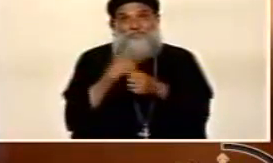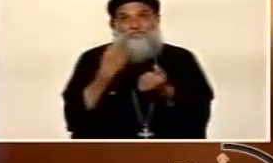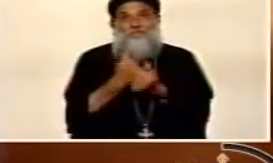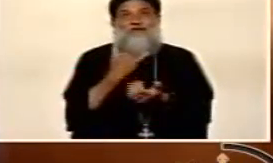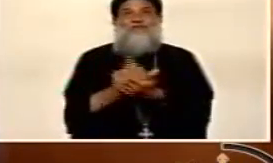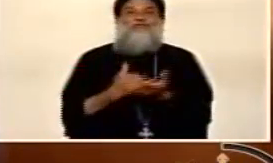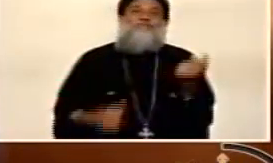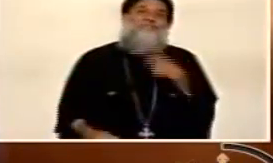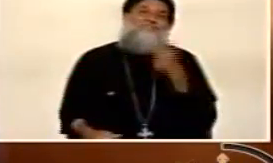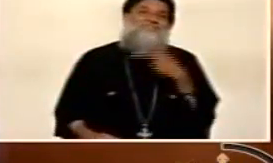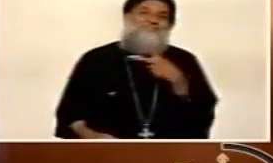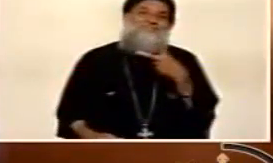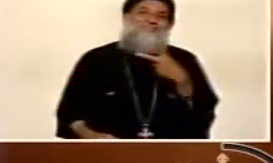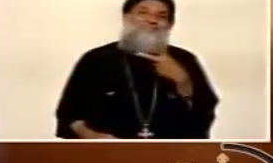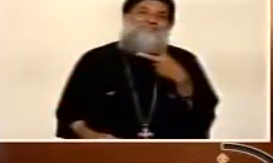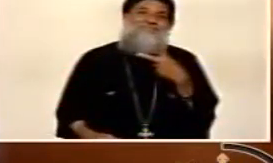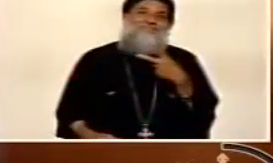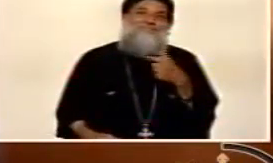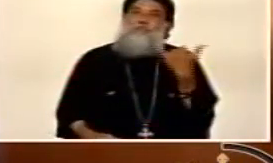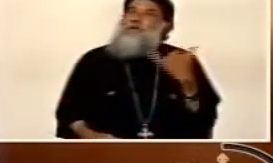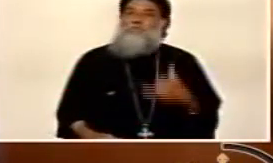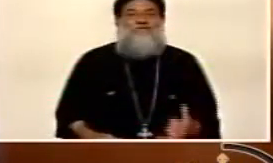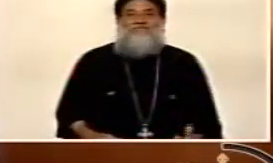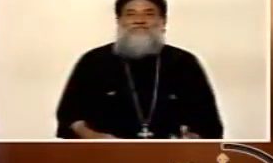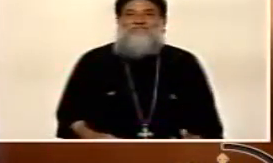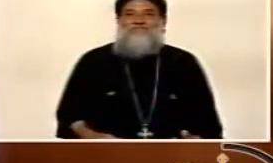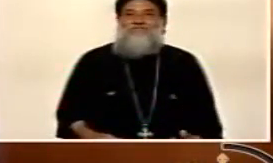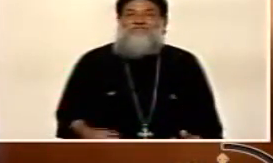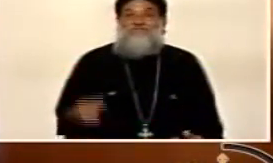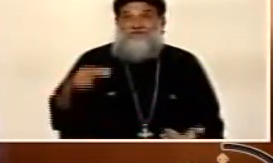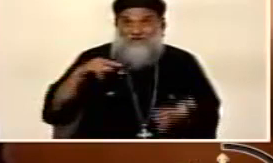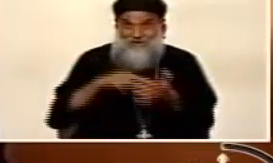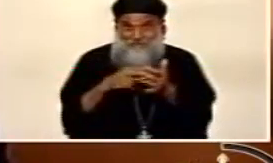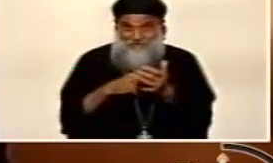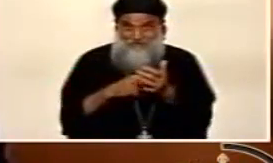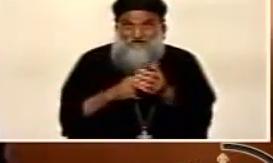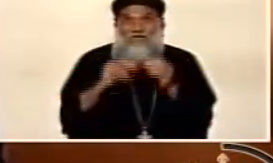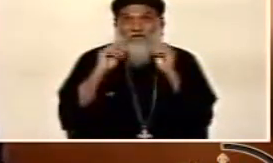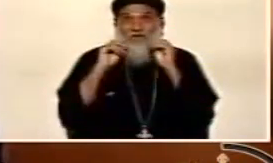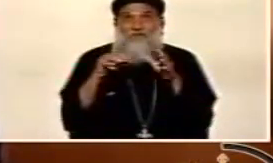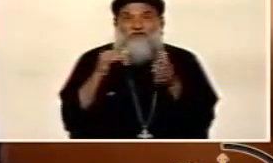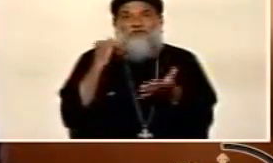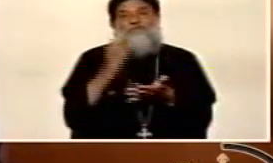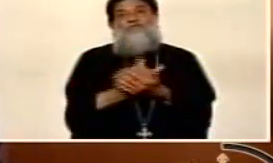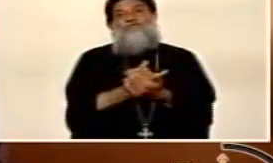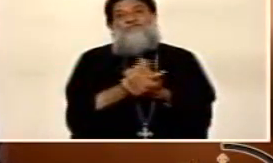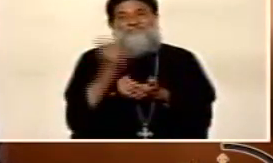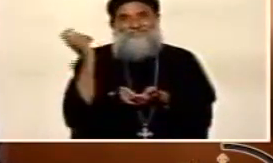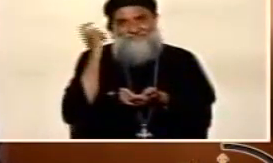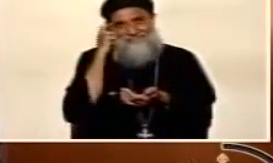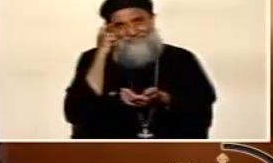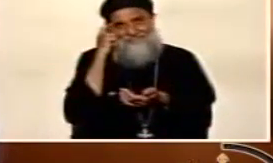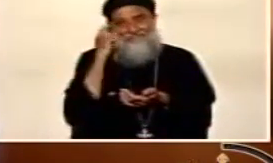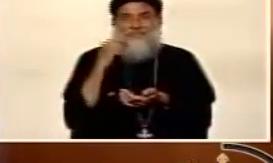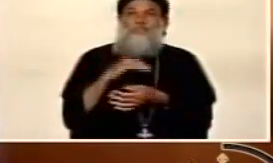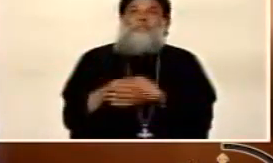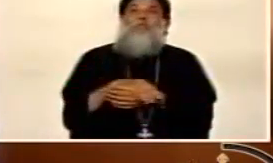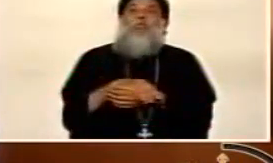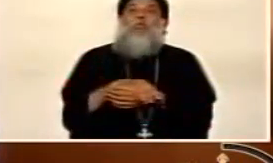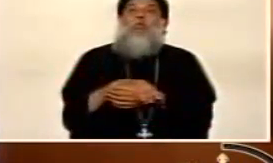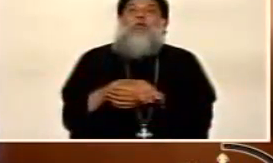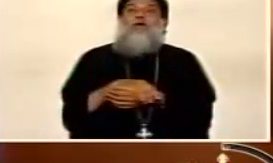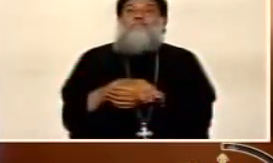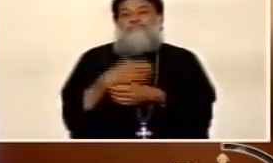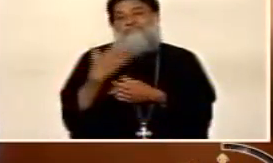السلطان. دي نقطة مهمة قوي. اللي يتكلم يعني قد